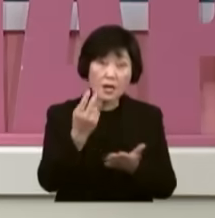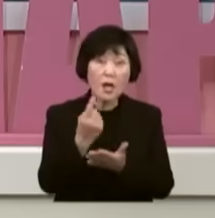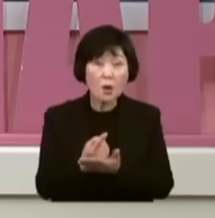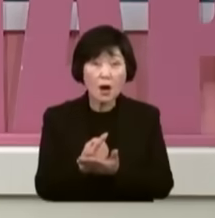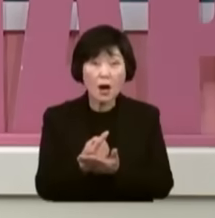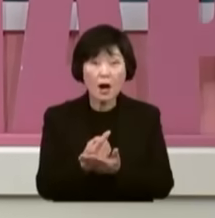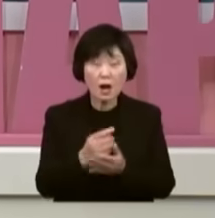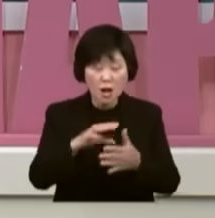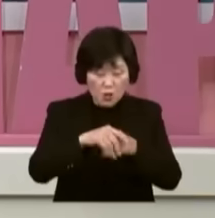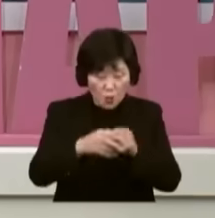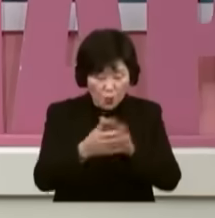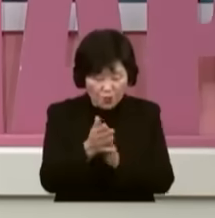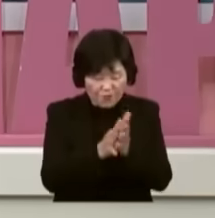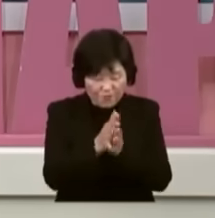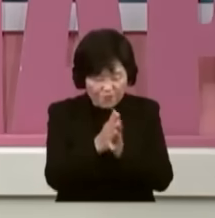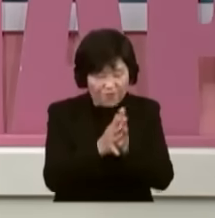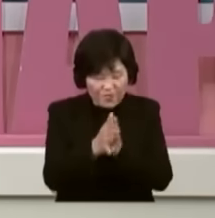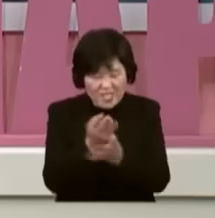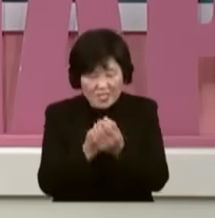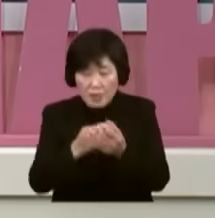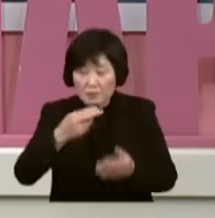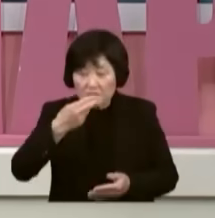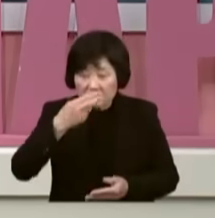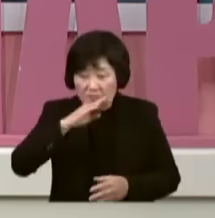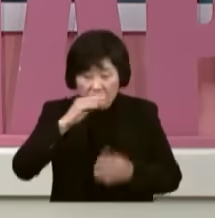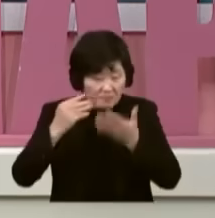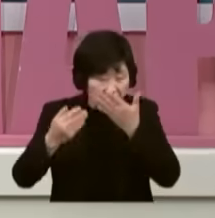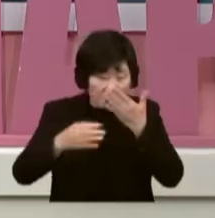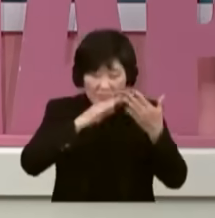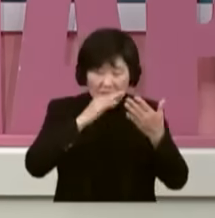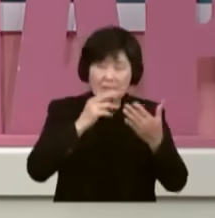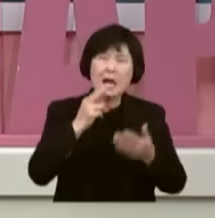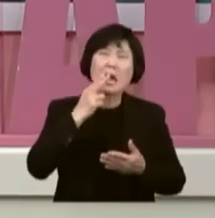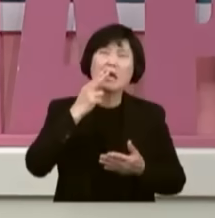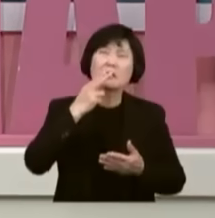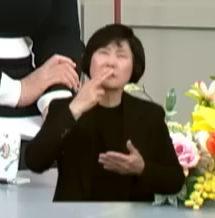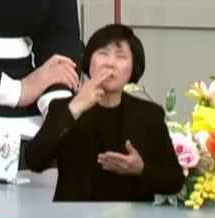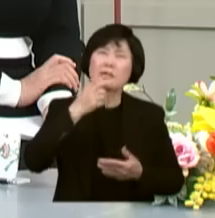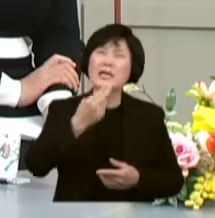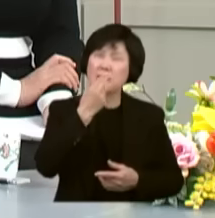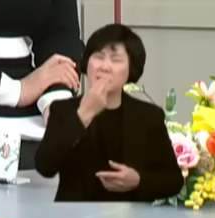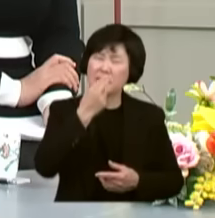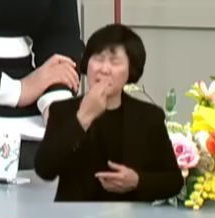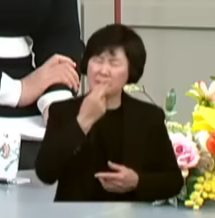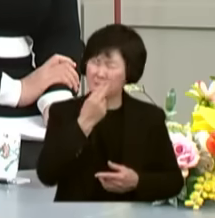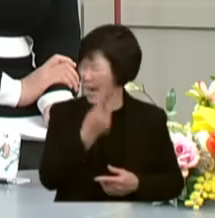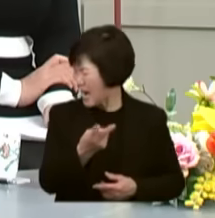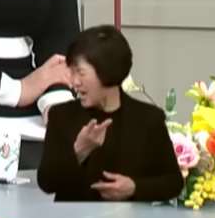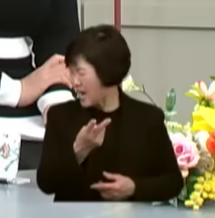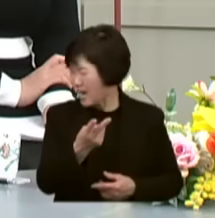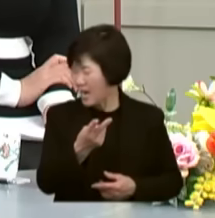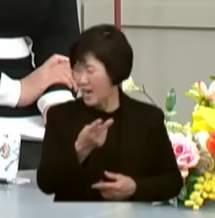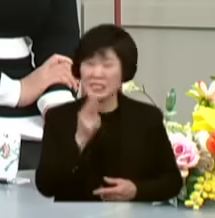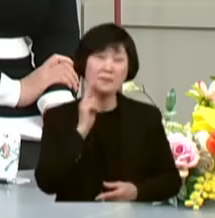한 30분을 닦은 거야. 냄새 맛 또 냄새. 이 냄새가 싫은 거야. 악취가 나요? 악취 정도가 아니에요.